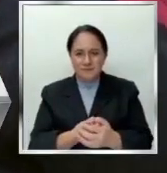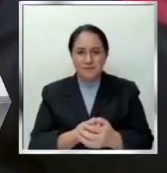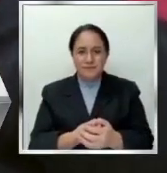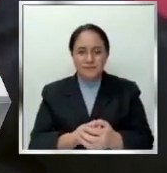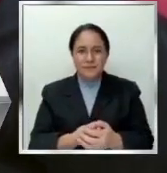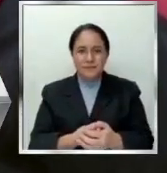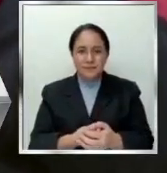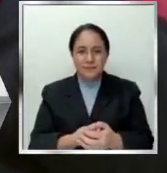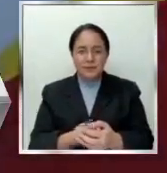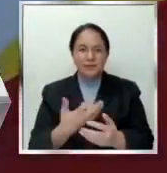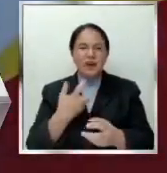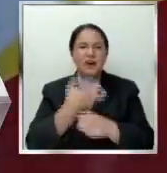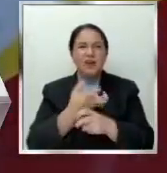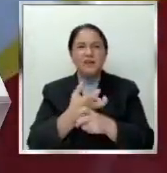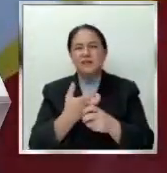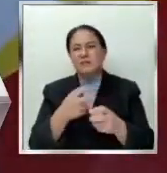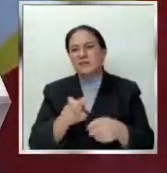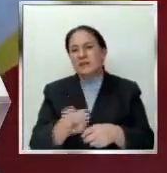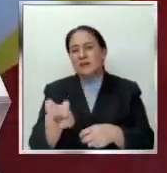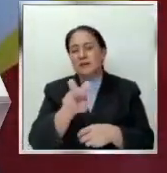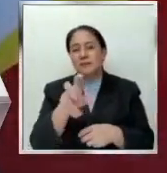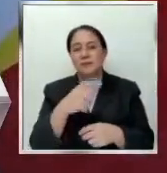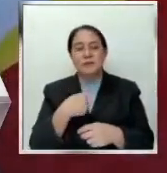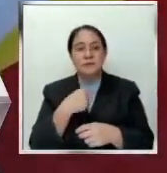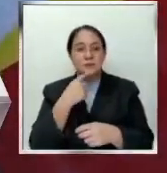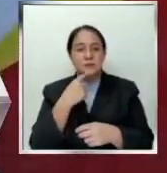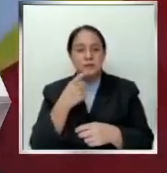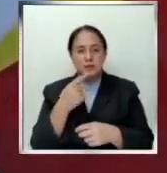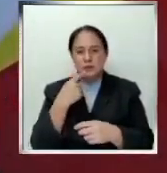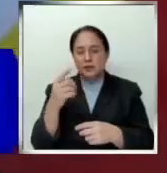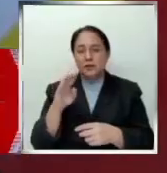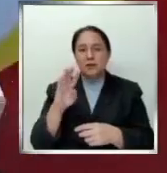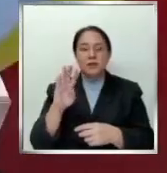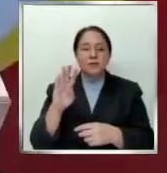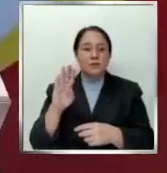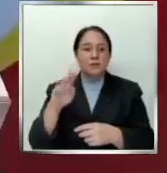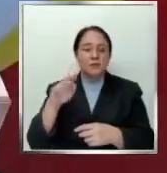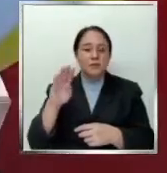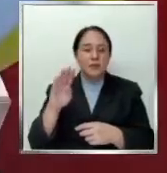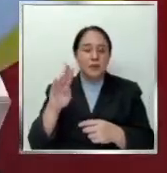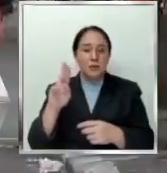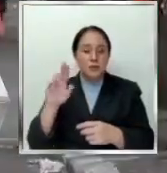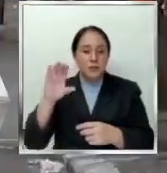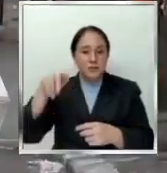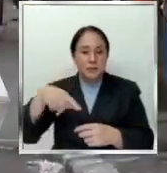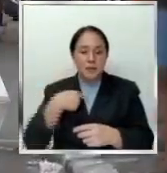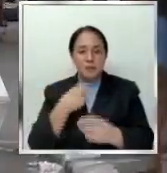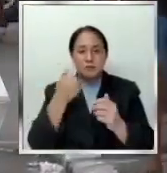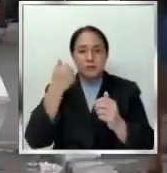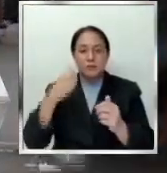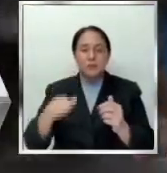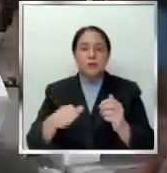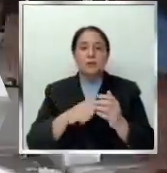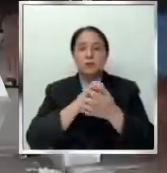Ay, mahirap din pong biyahe. Pero nauna na rin itong pinuna ng TUCP na nagsabing labag ito sa mga probisyon ng coronavirus vaccination law